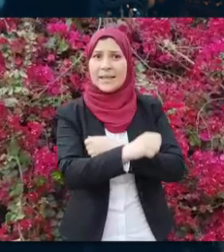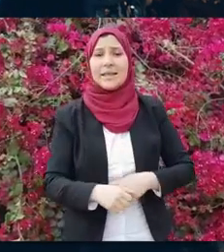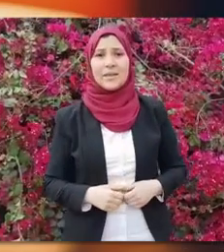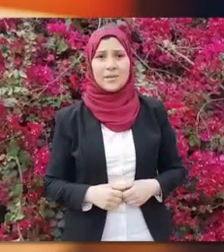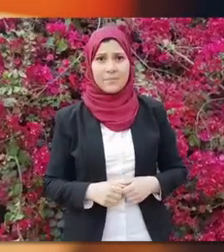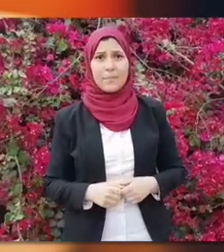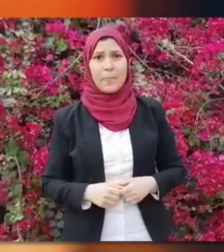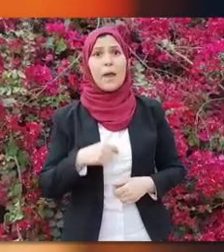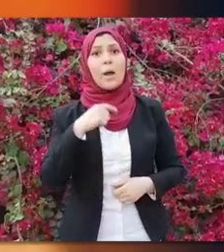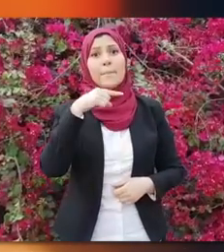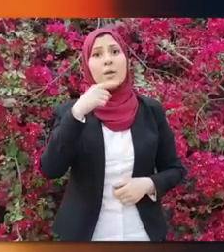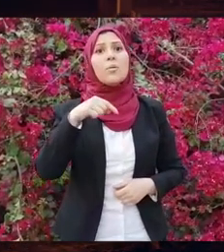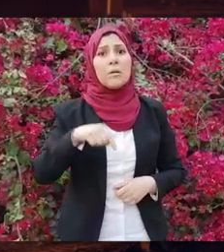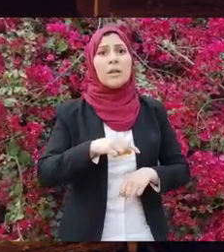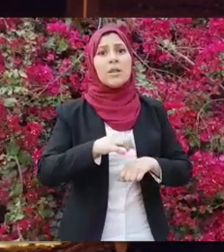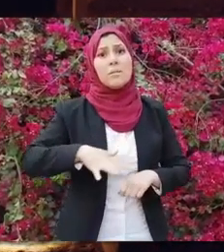التاريخ